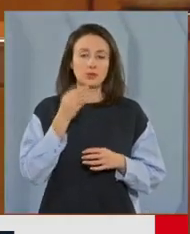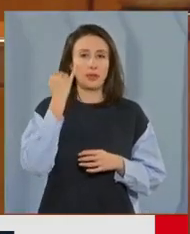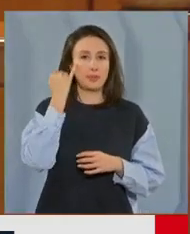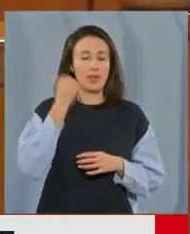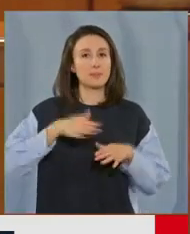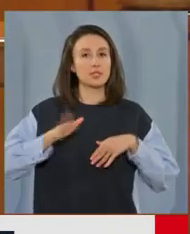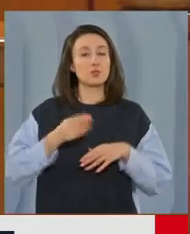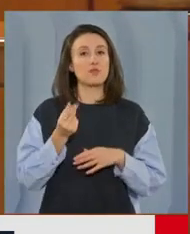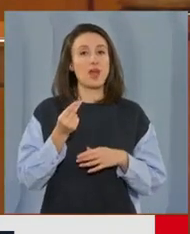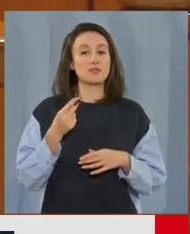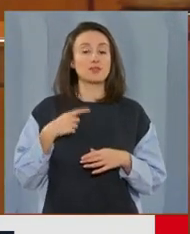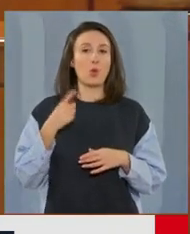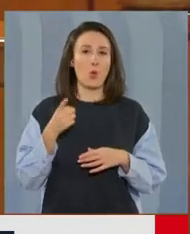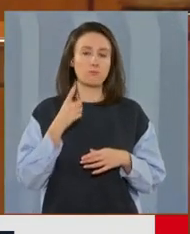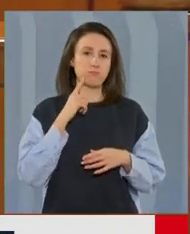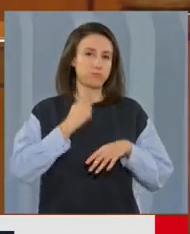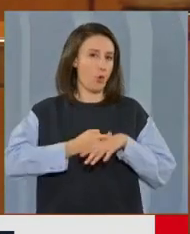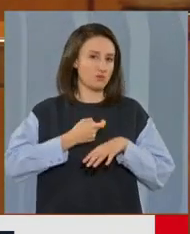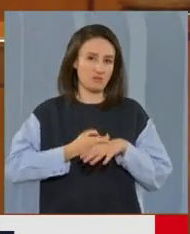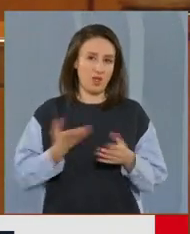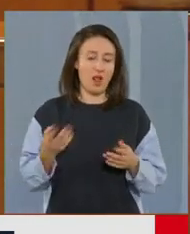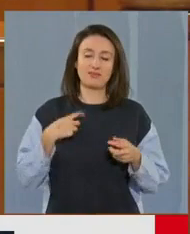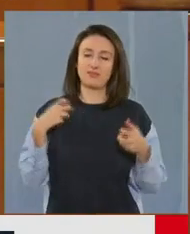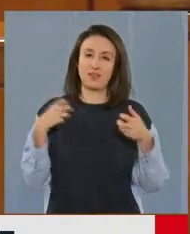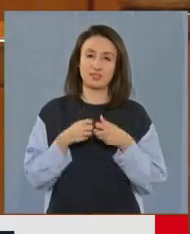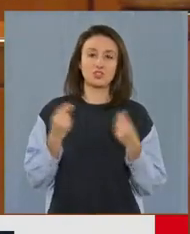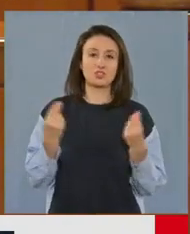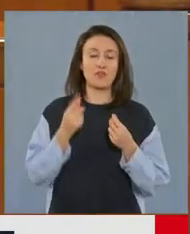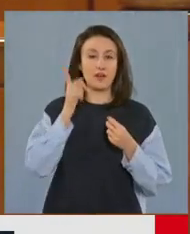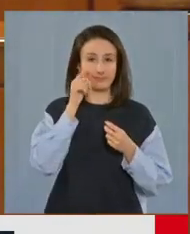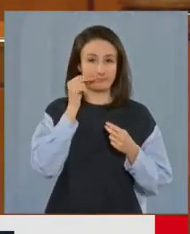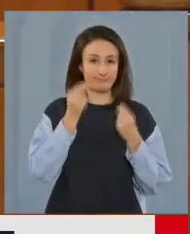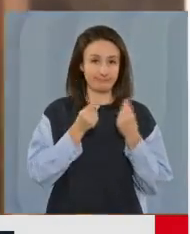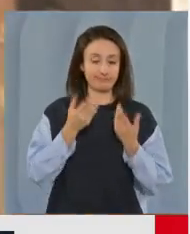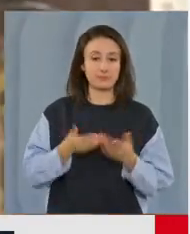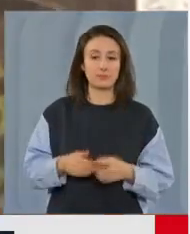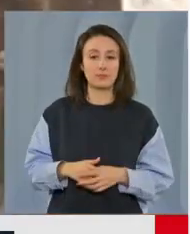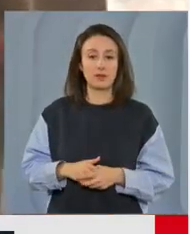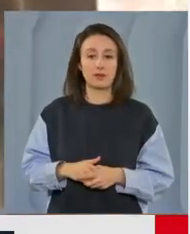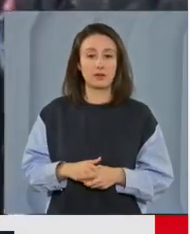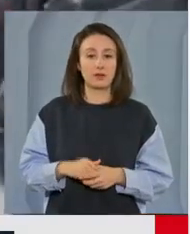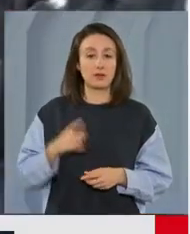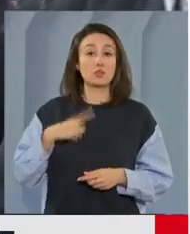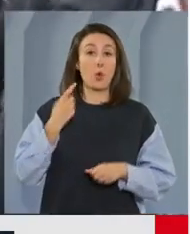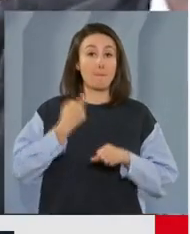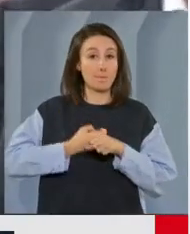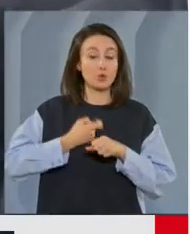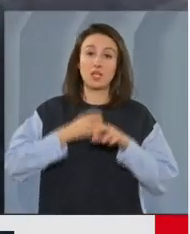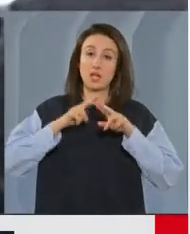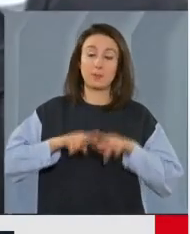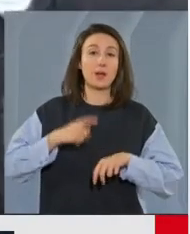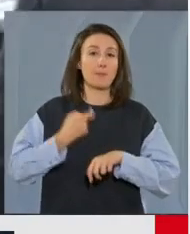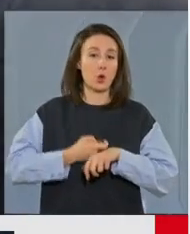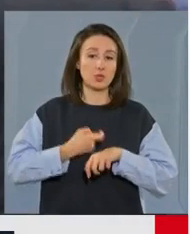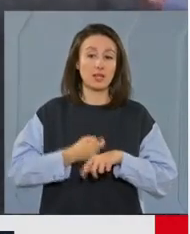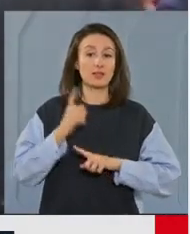ideea ministrului finanțelor drept o prostie și l-a taxat și cu câteva ironii pe Boloș. Este o prostie și rămâne o